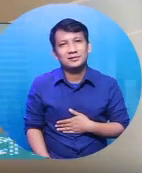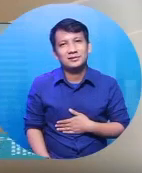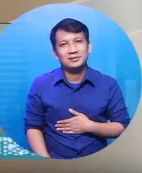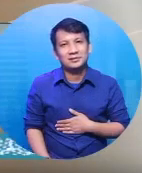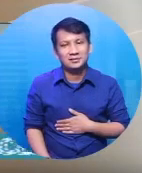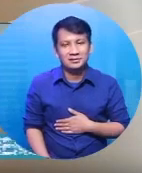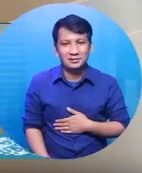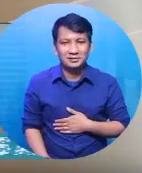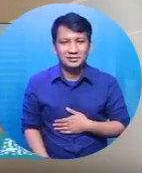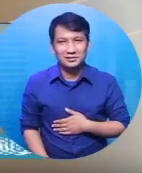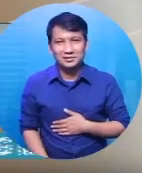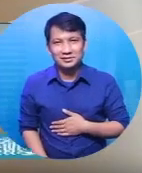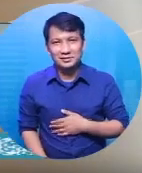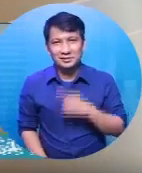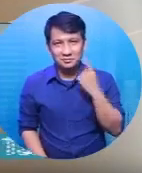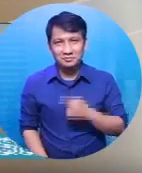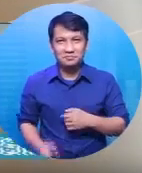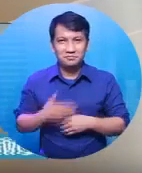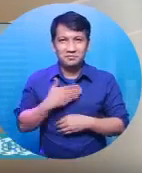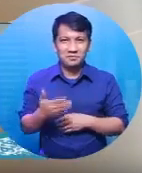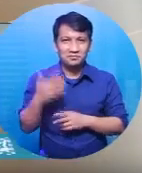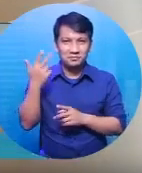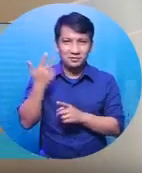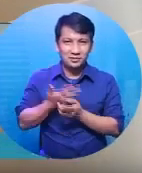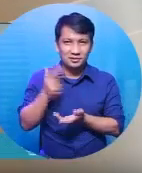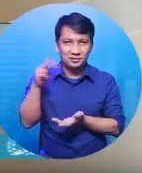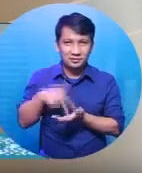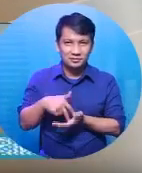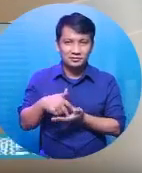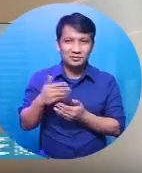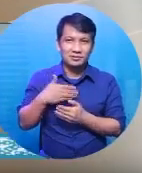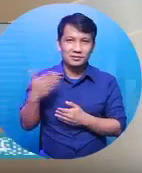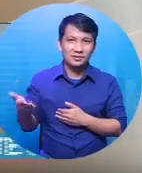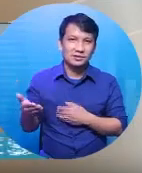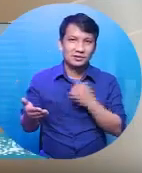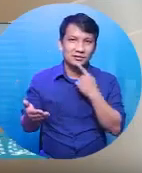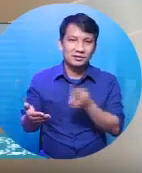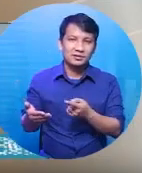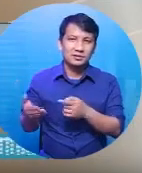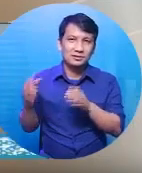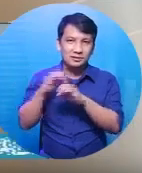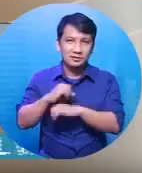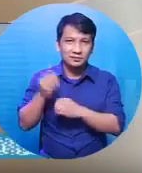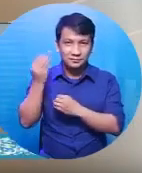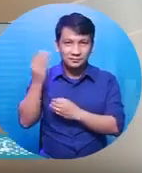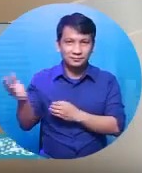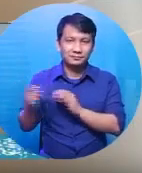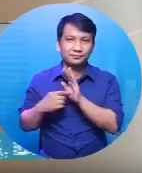Magkusa siya buwan-buwan. Magkusa siya ng 3,000. Parang prenesyon mo na rin. Obligasyon na yun.